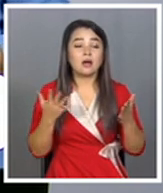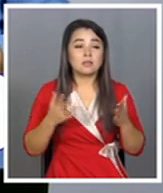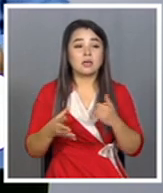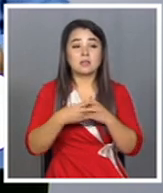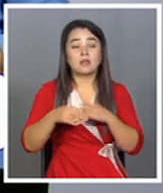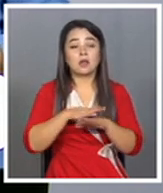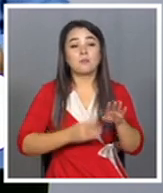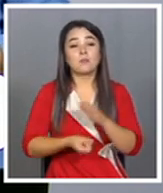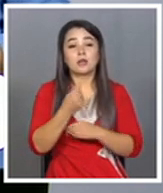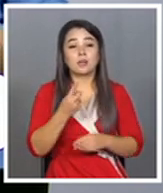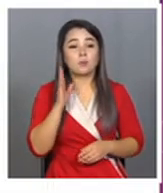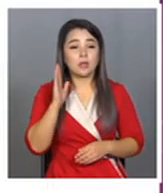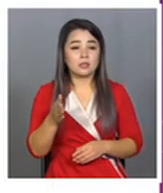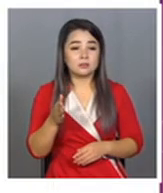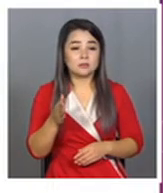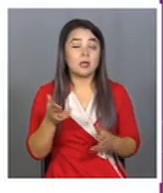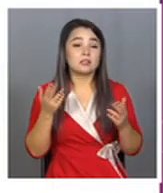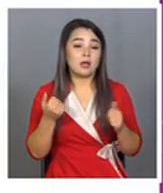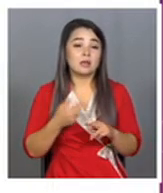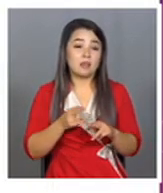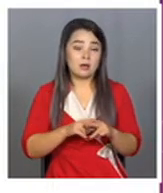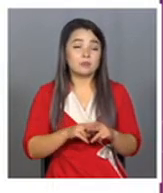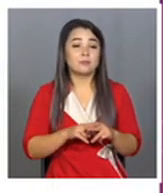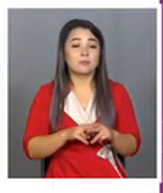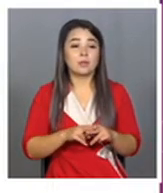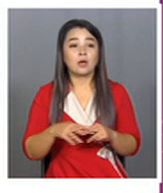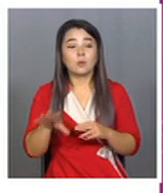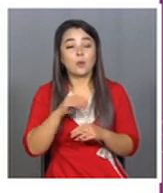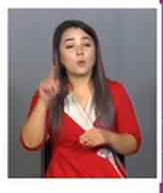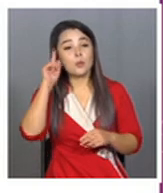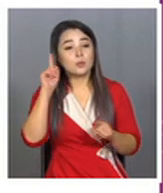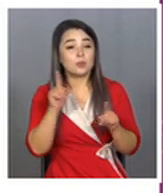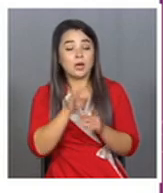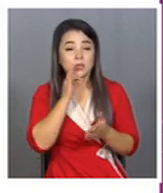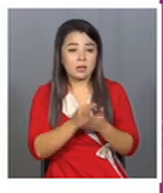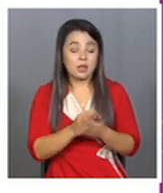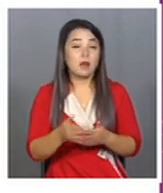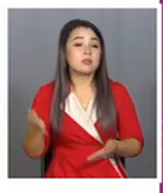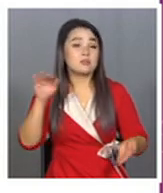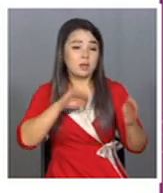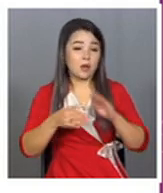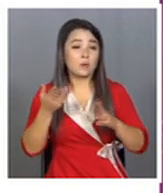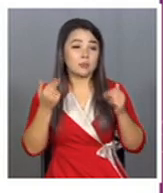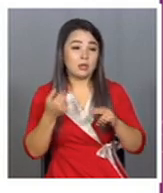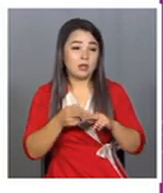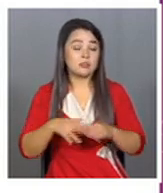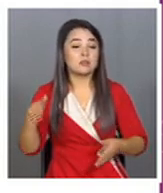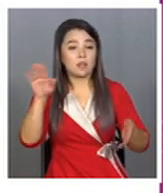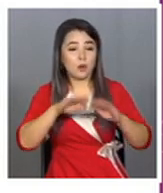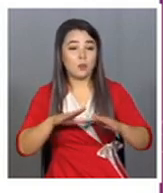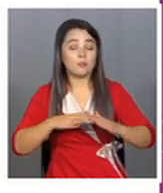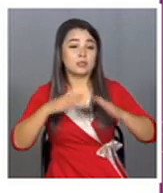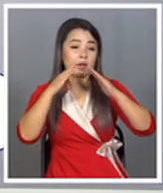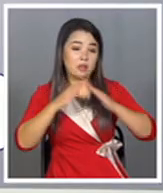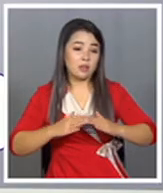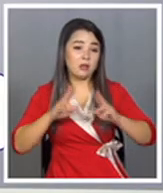болады? Я, әрине, бала, сіздер ойлап отырған шығарсыздар, ол тау деп. Әрине, бұл тау жасалу қозғалысына